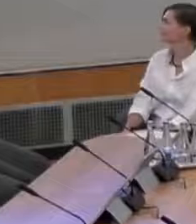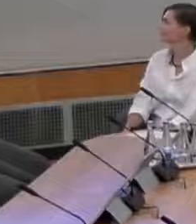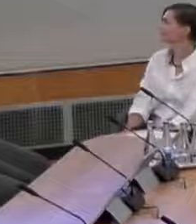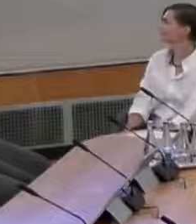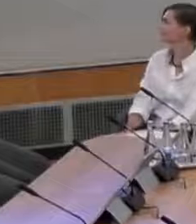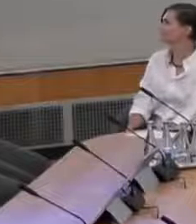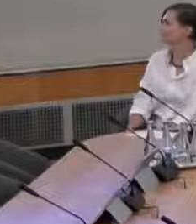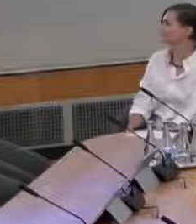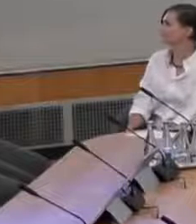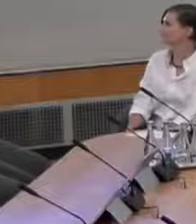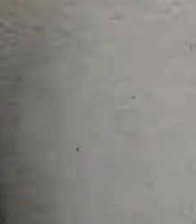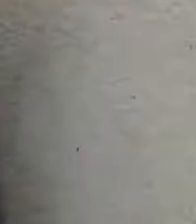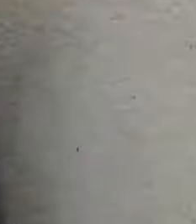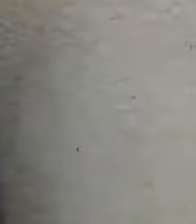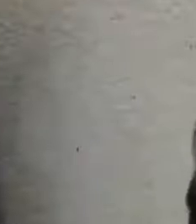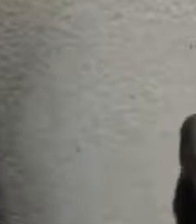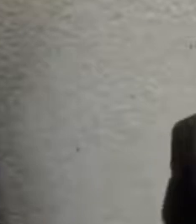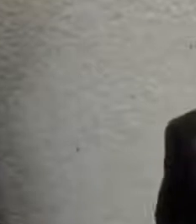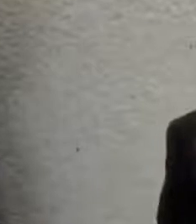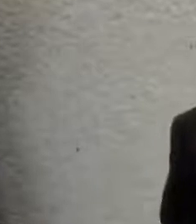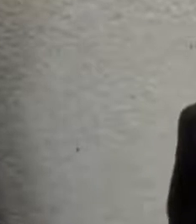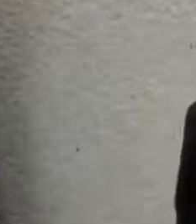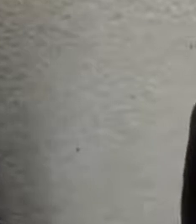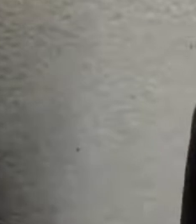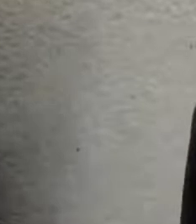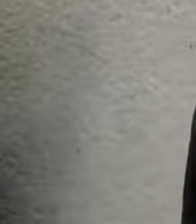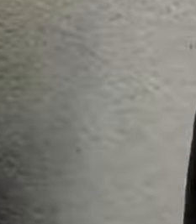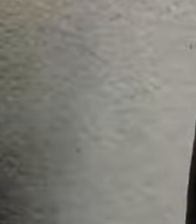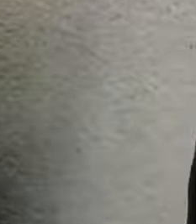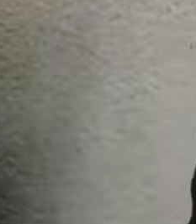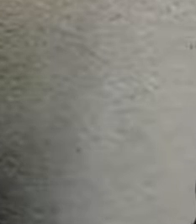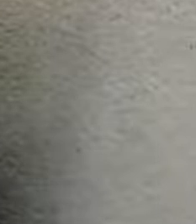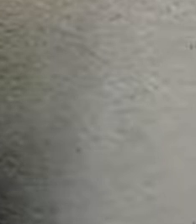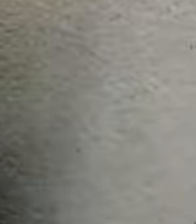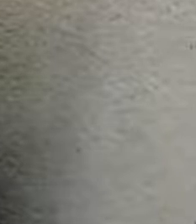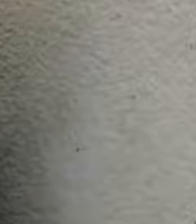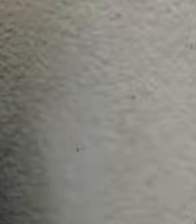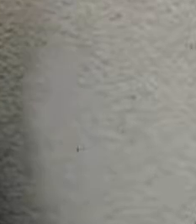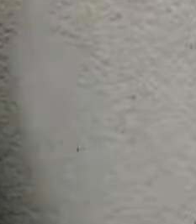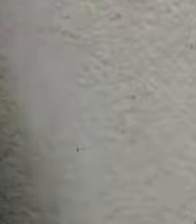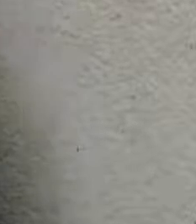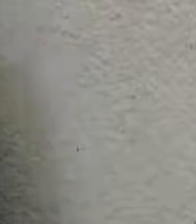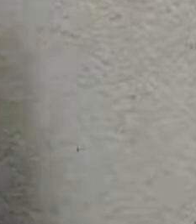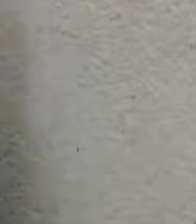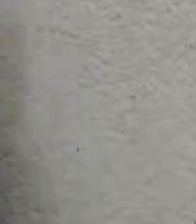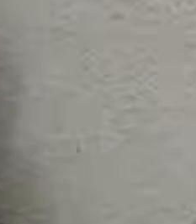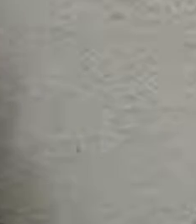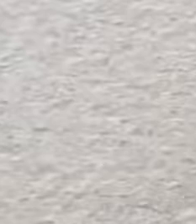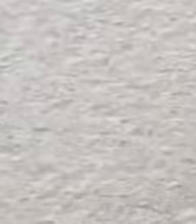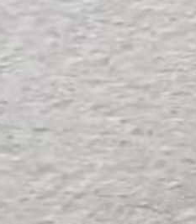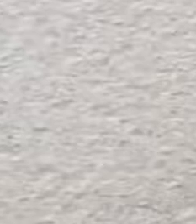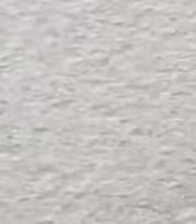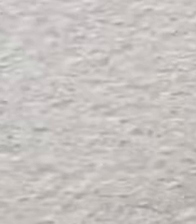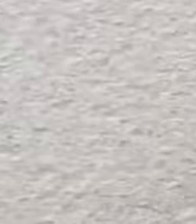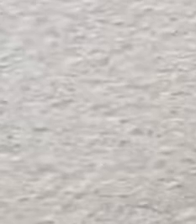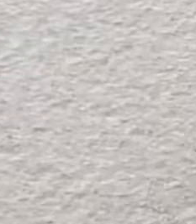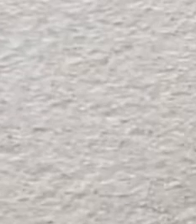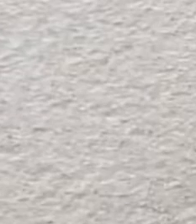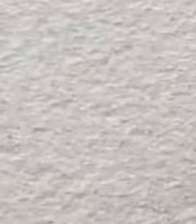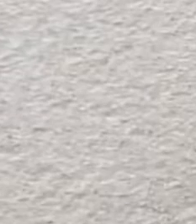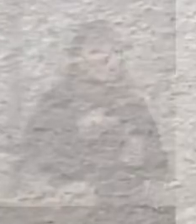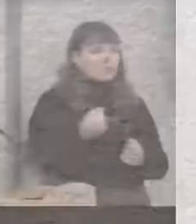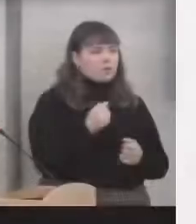Sveiki visi, labai labai smagu čia dalyvauti. Aš esu Brigita ir šiandien su kolega Viliumi Šlapeliu